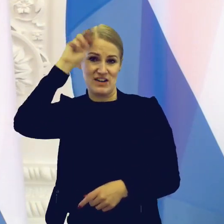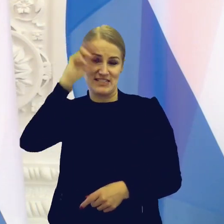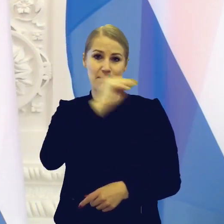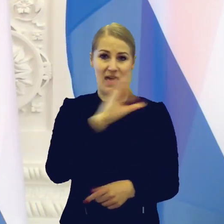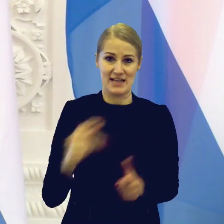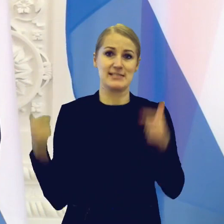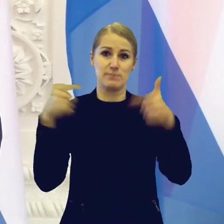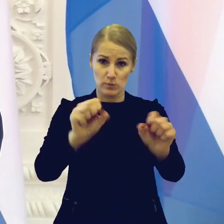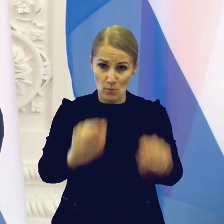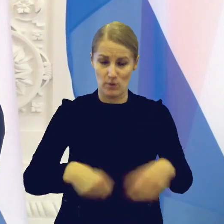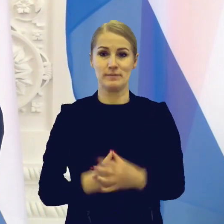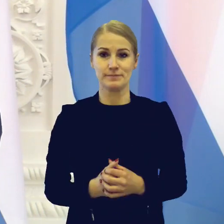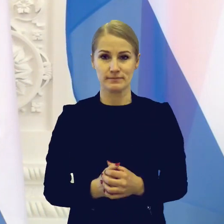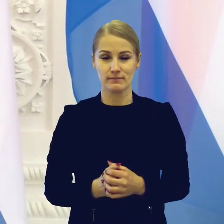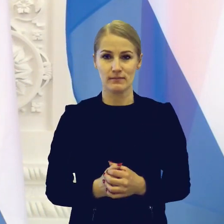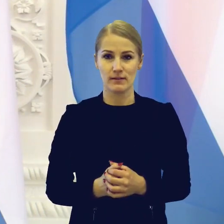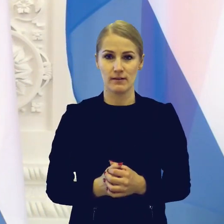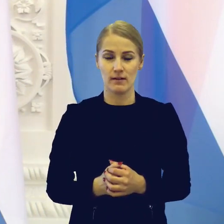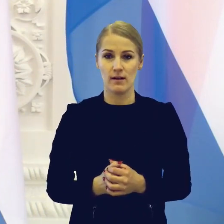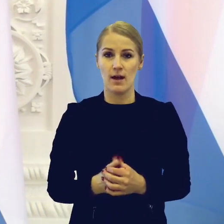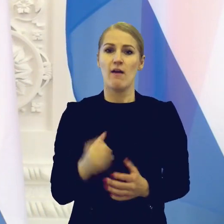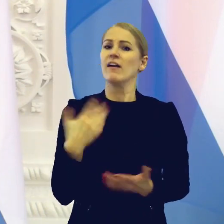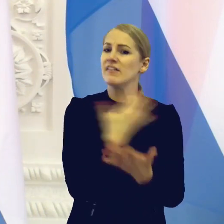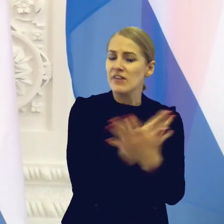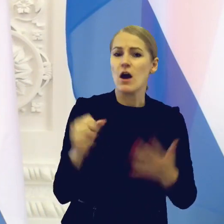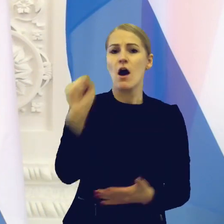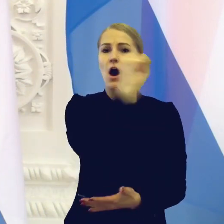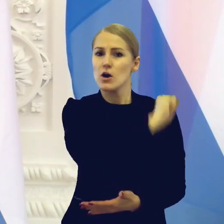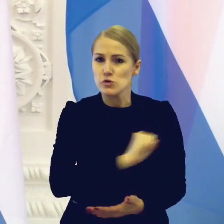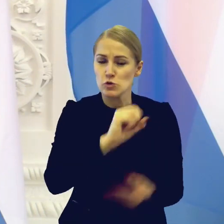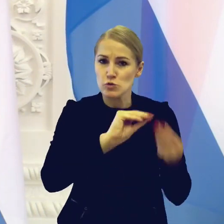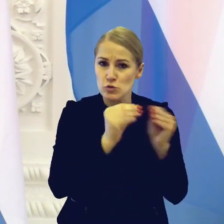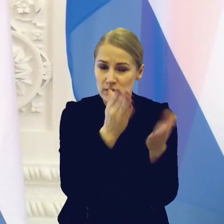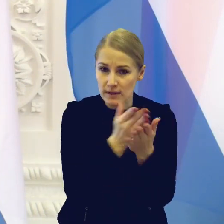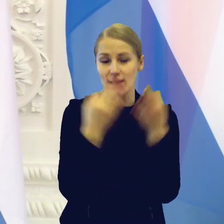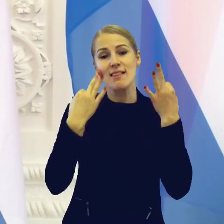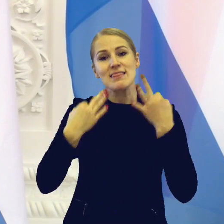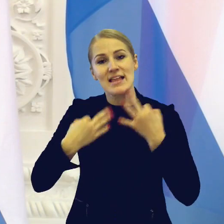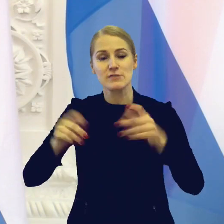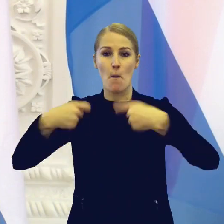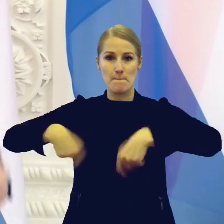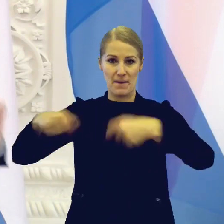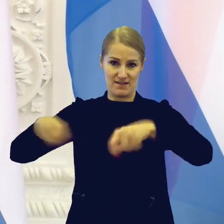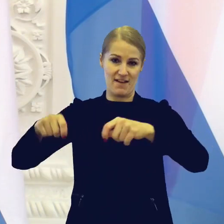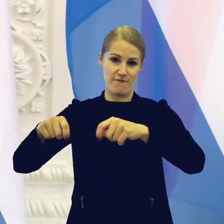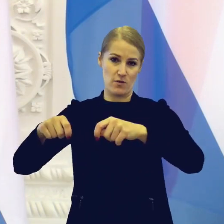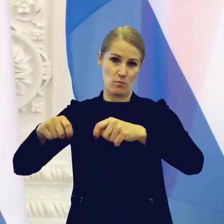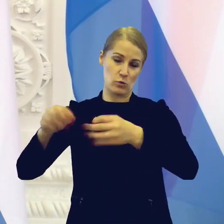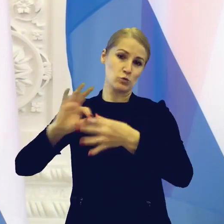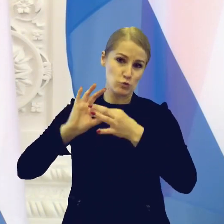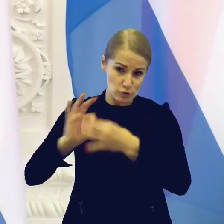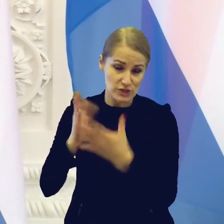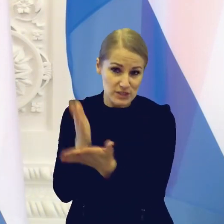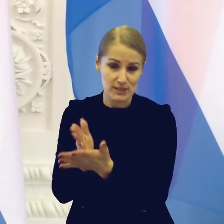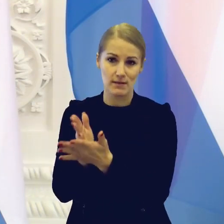ES dalimi. Mes turime asociacijos susitarimą, laisvos priekybos susitarimą ir